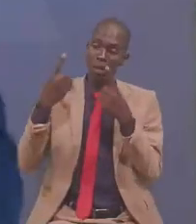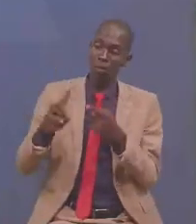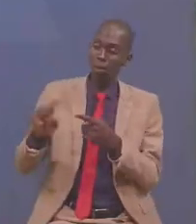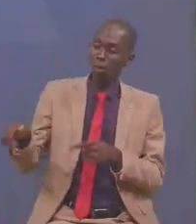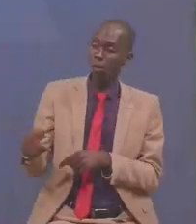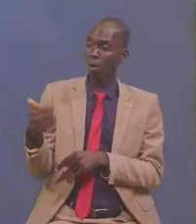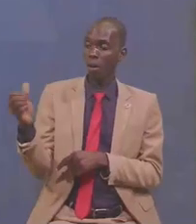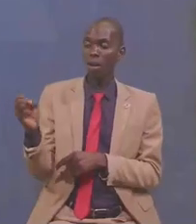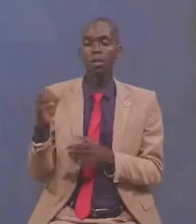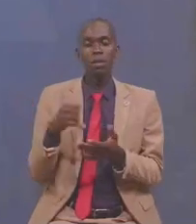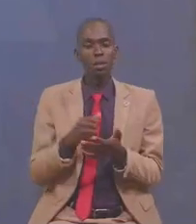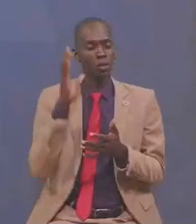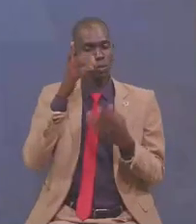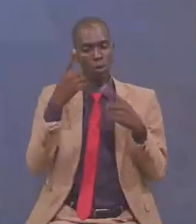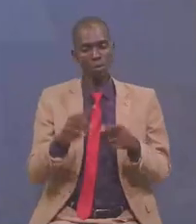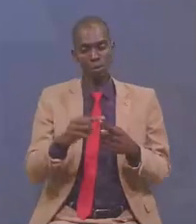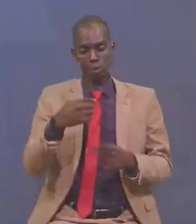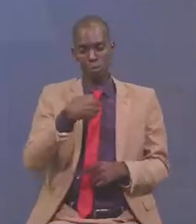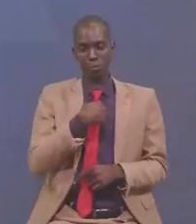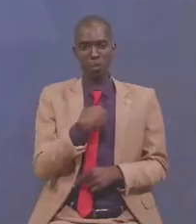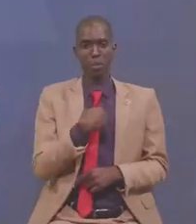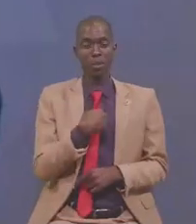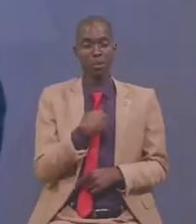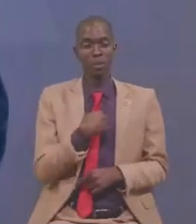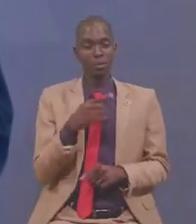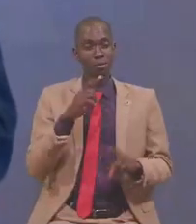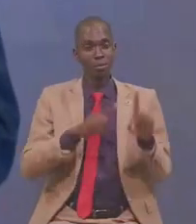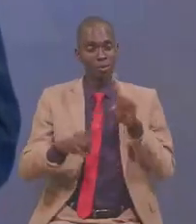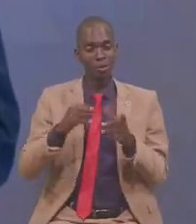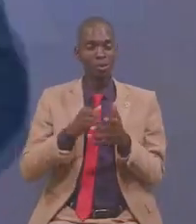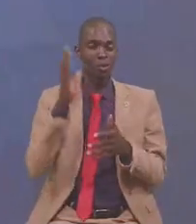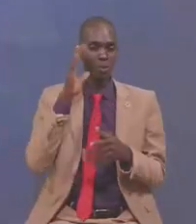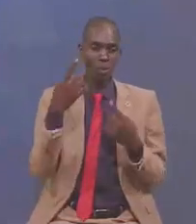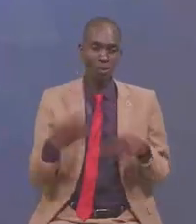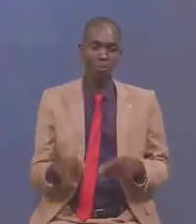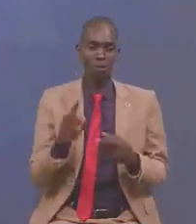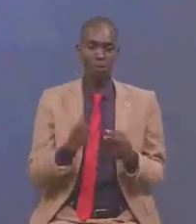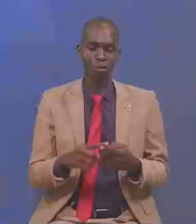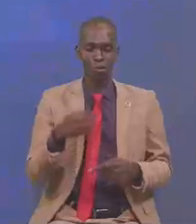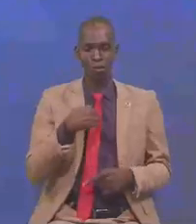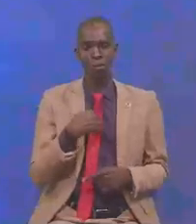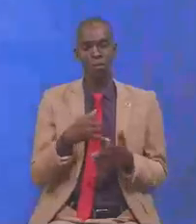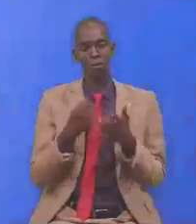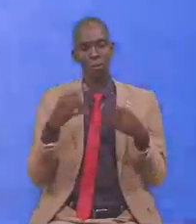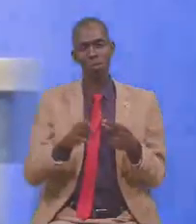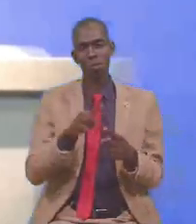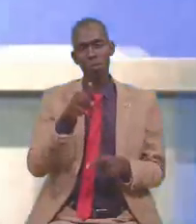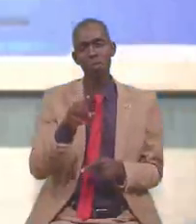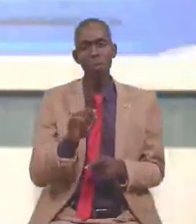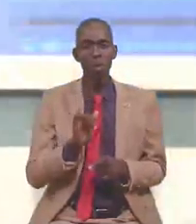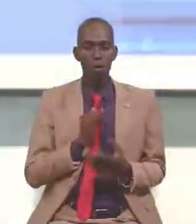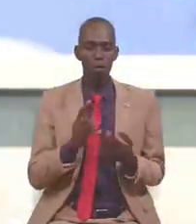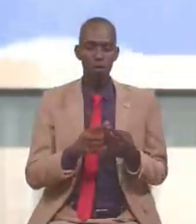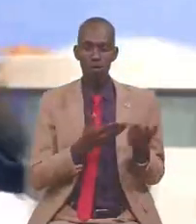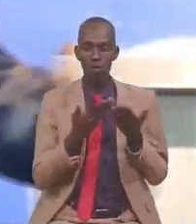autres, cela va m'arriver. Cela va vous arriver. Que je vous lise l'histoire. C'est en Marc